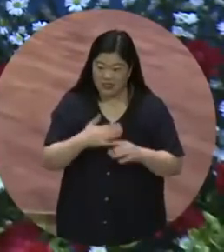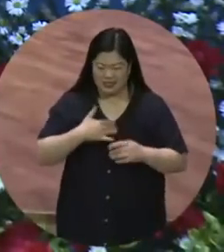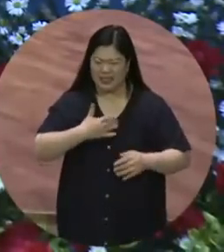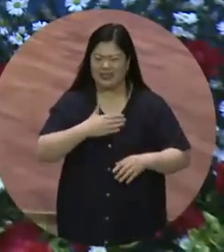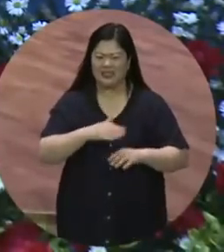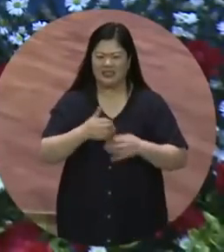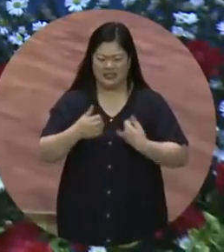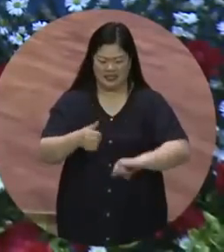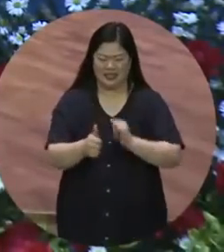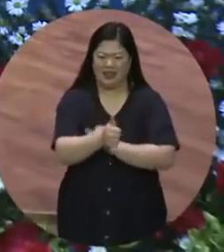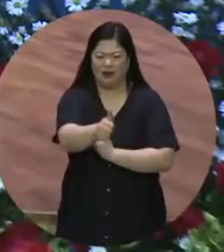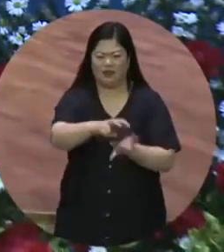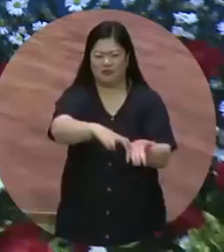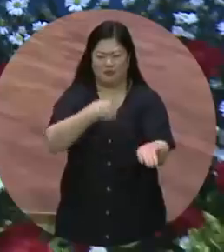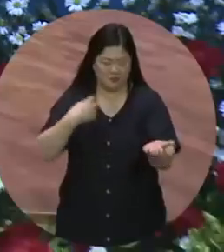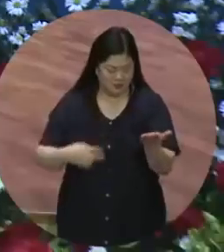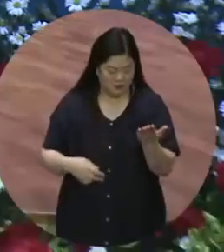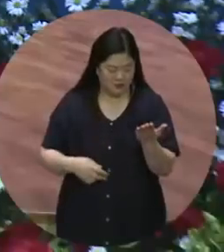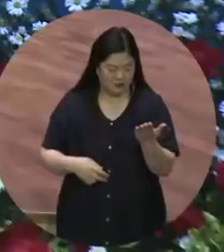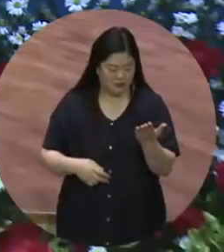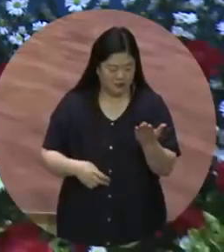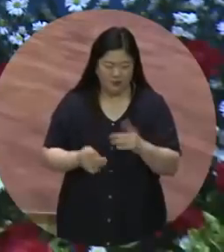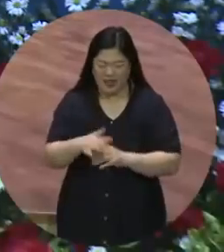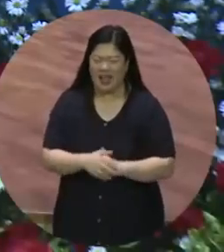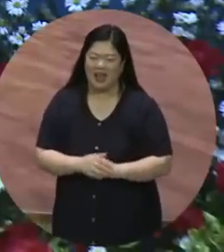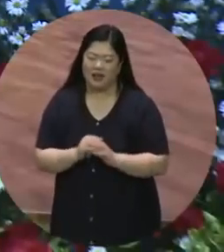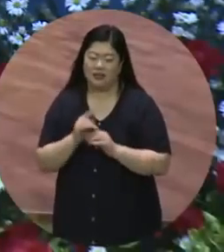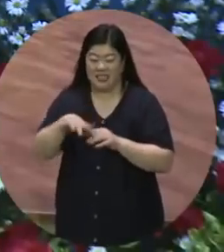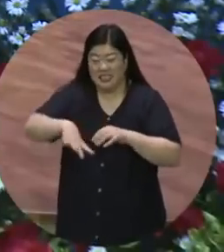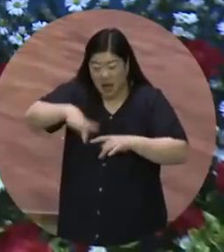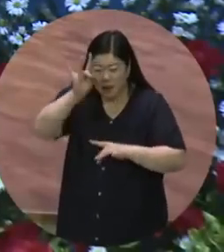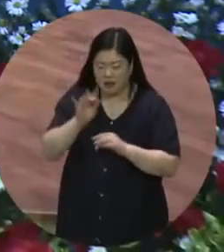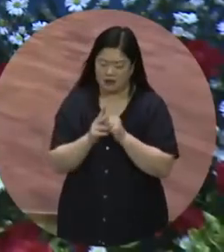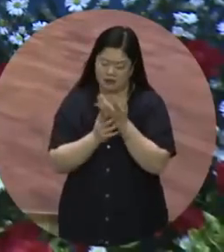기도한다. 확실한 거 아멘이 확실하더라. 확실.